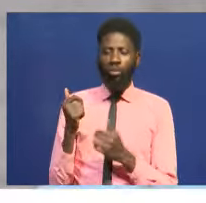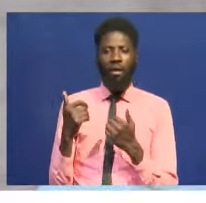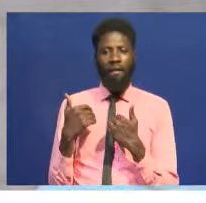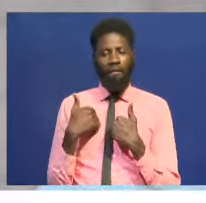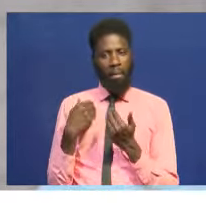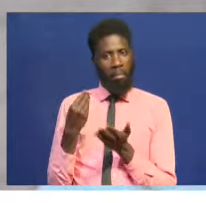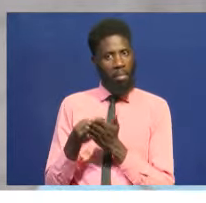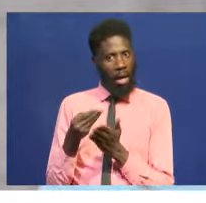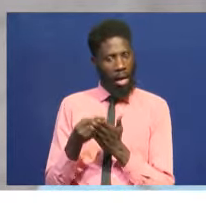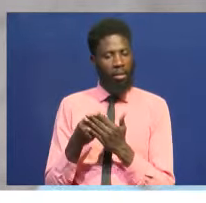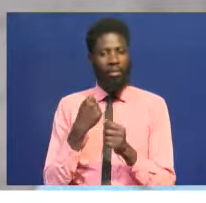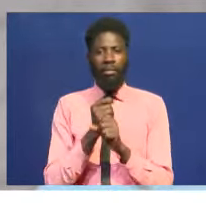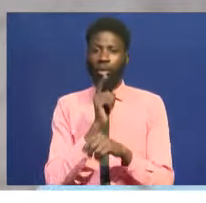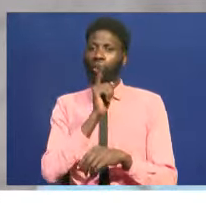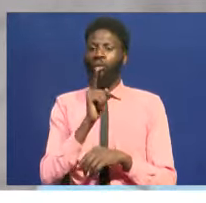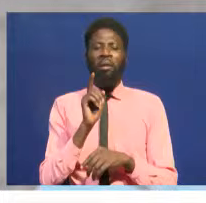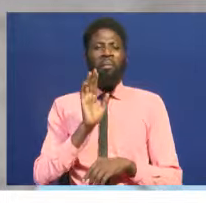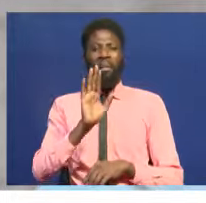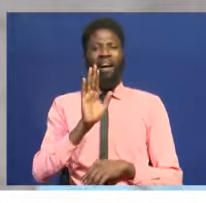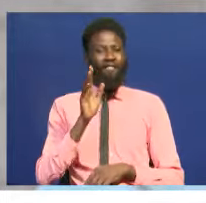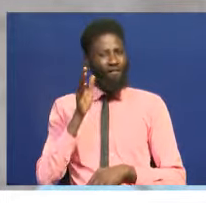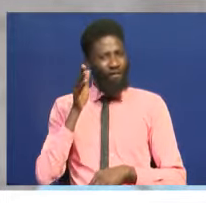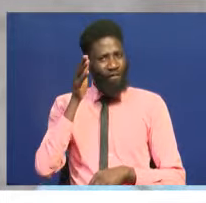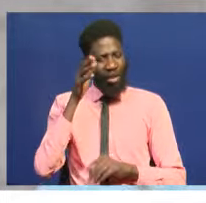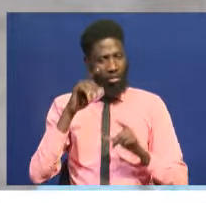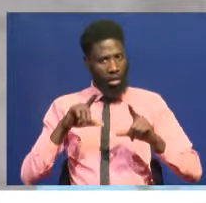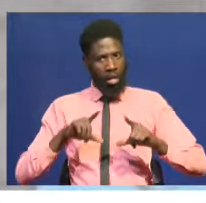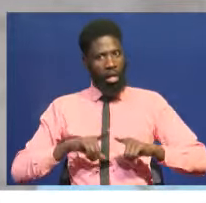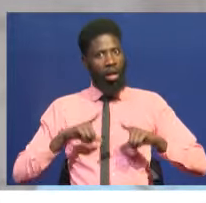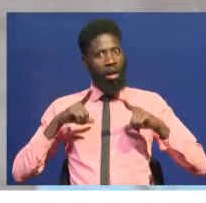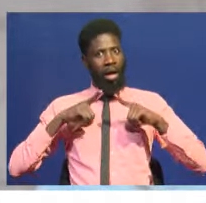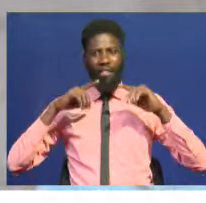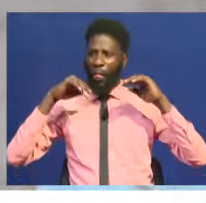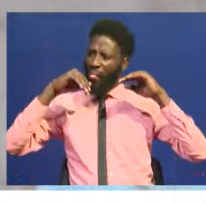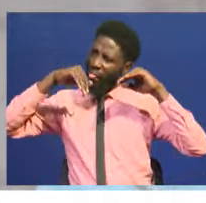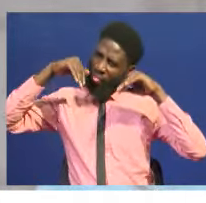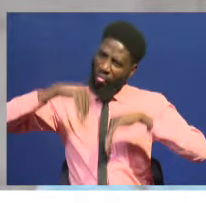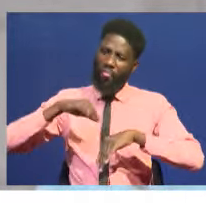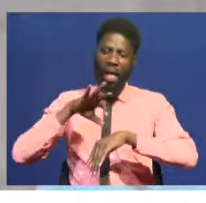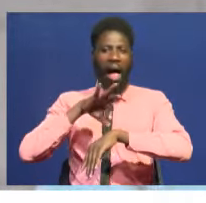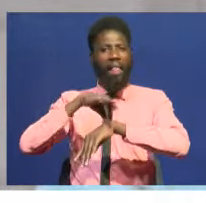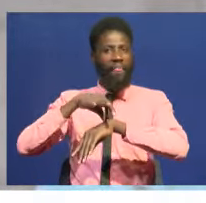maisha ambayo sio mazuri baada ya